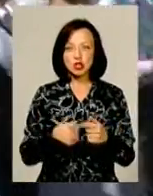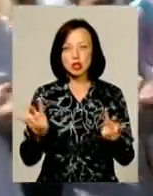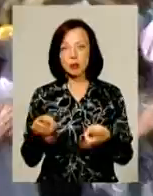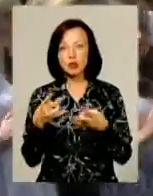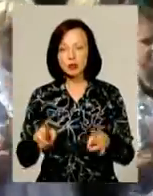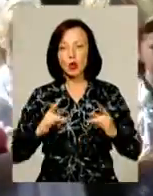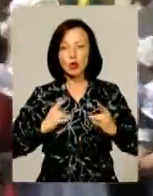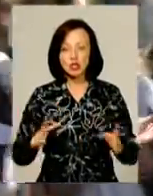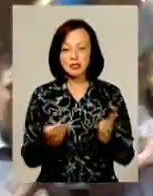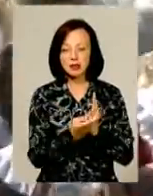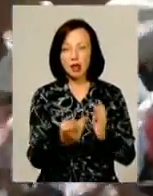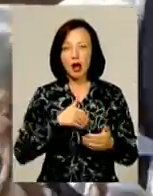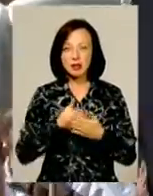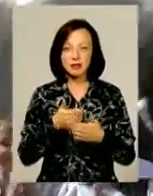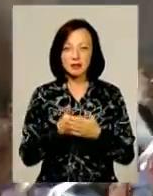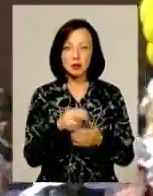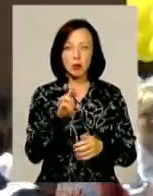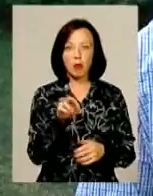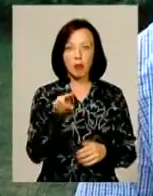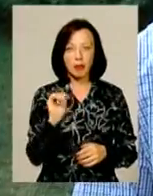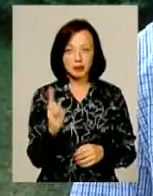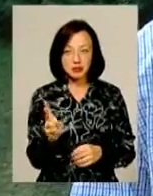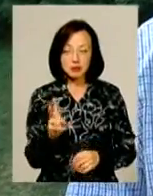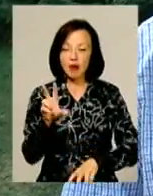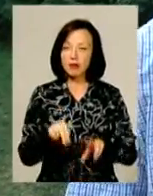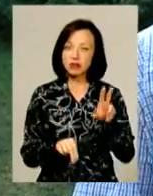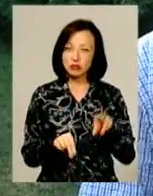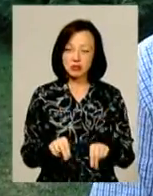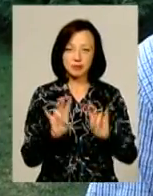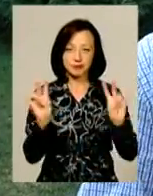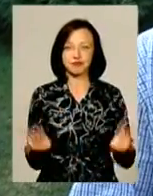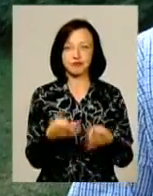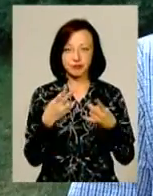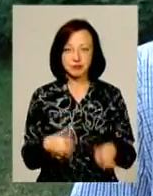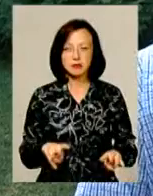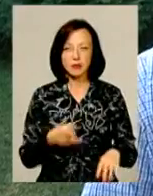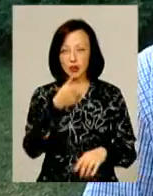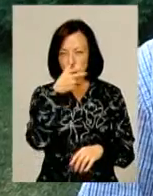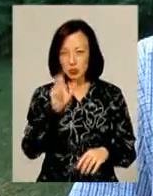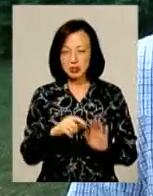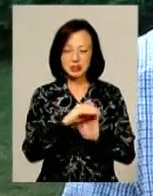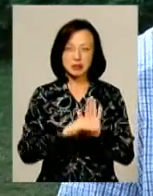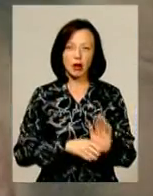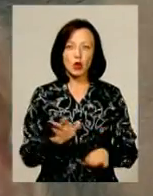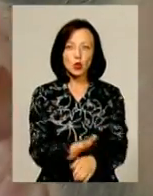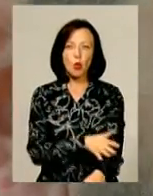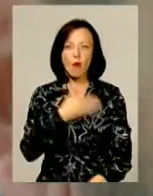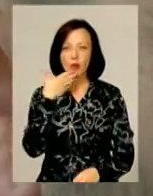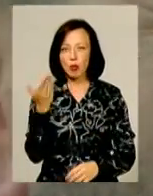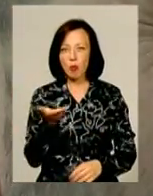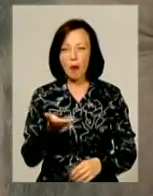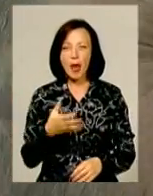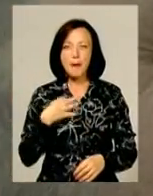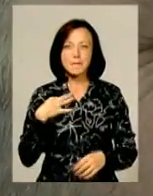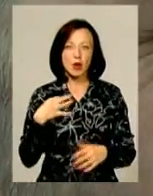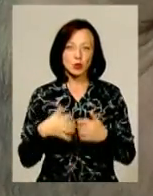урочисті лінійки. Хмельницький активіст Андрій Попик серед тих, хто вважає їх недоцільними. Нудний сценарій, довгі промови і байдужі діти.